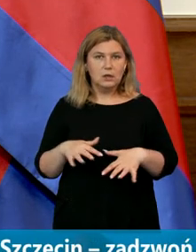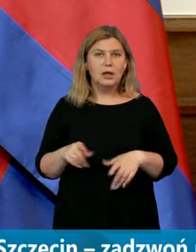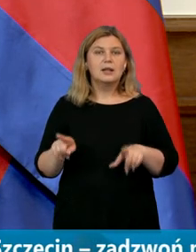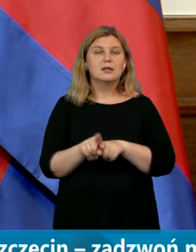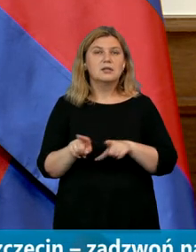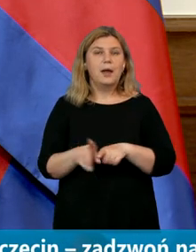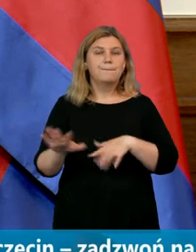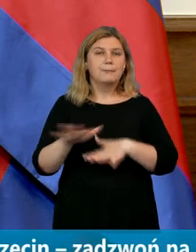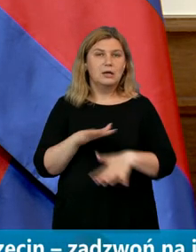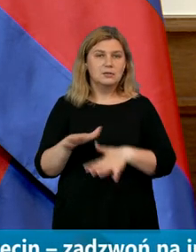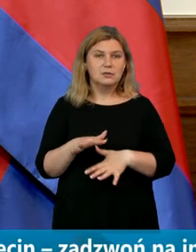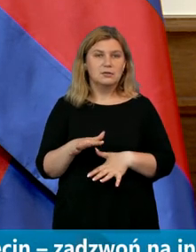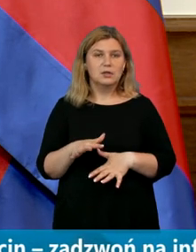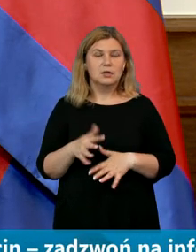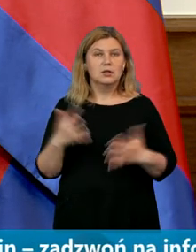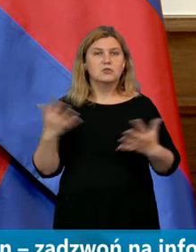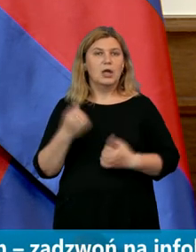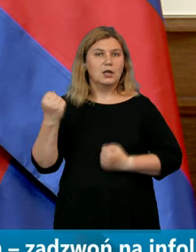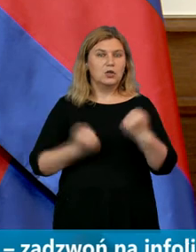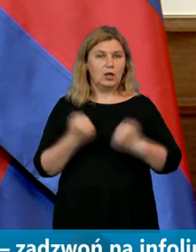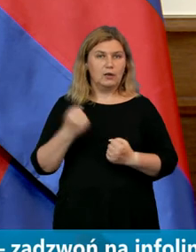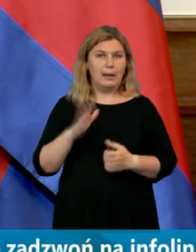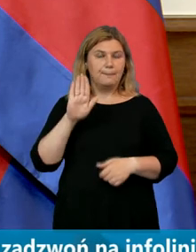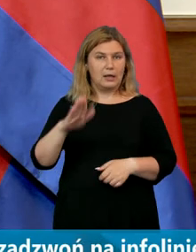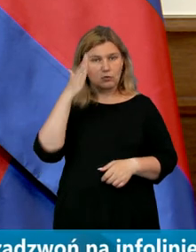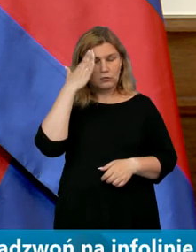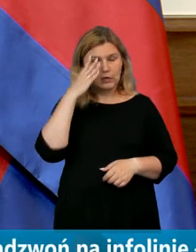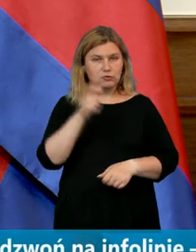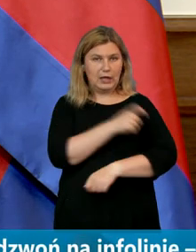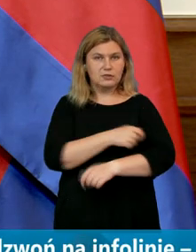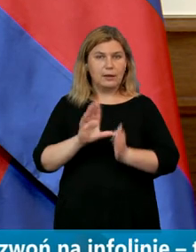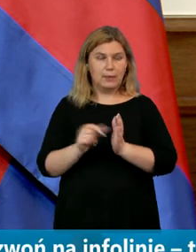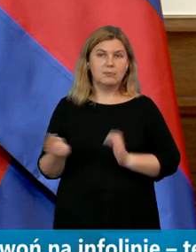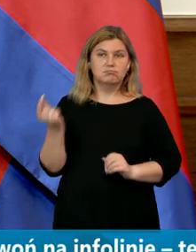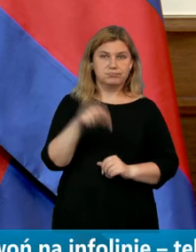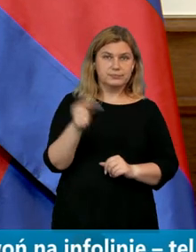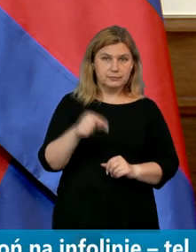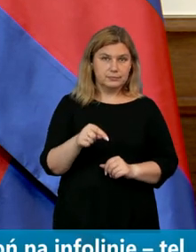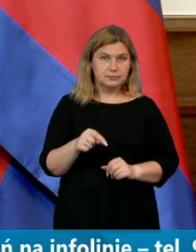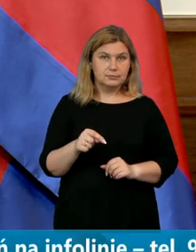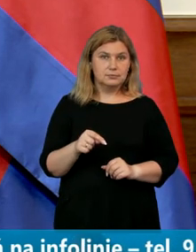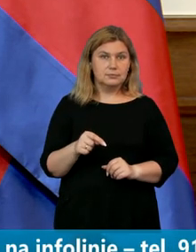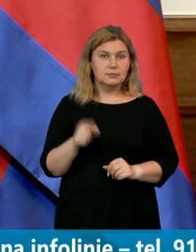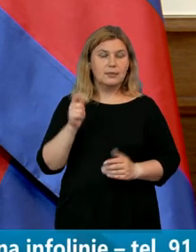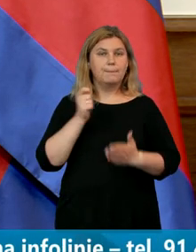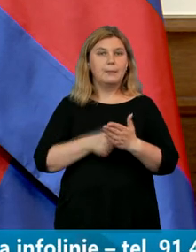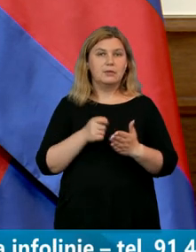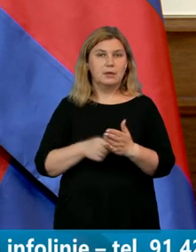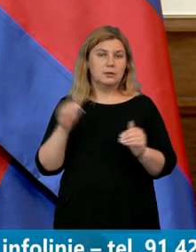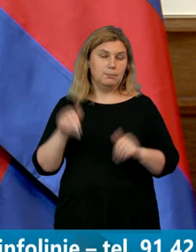takie miejsca, gdzie kierowcy już mają świadomość, że Straż Miejska się pojawia, że te mandaty mogą